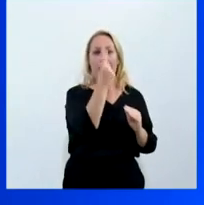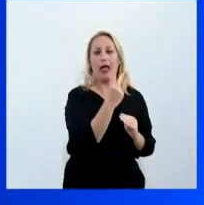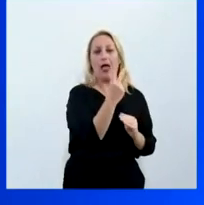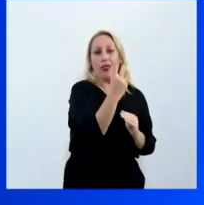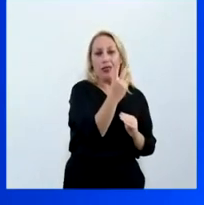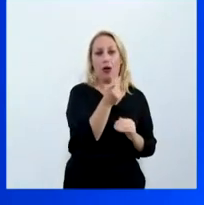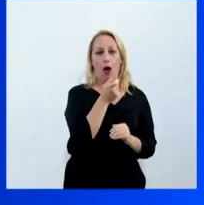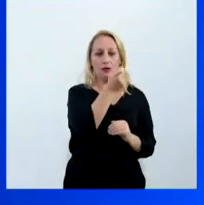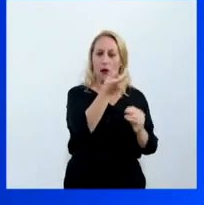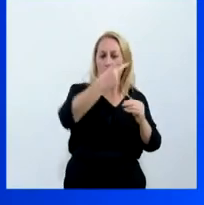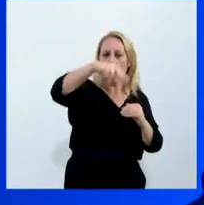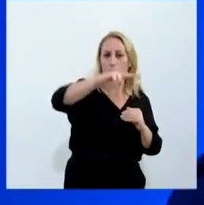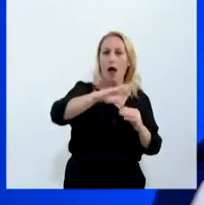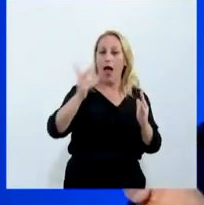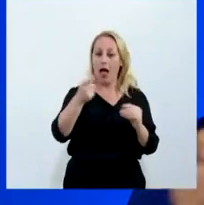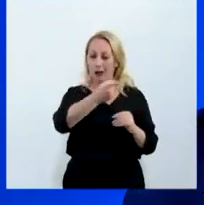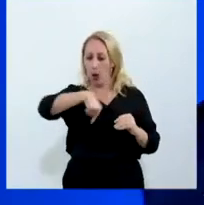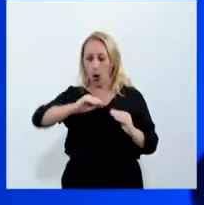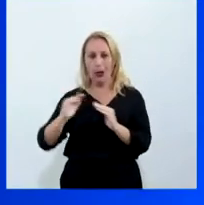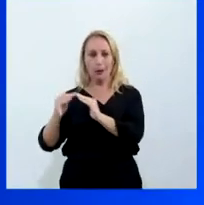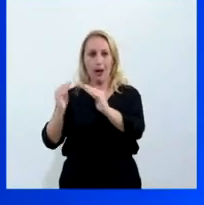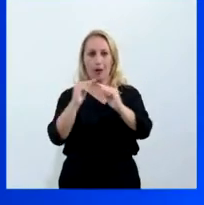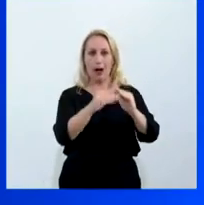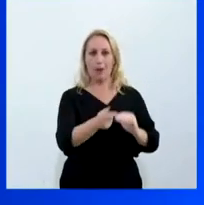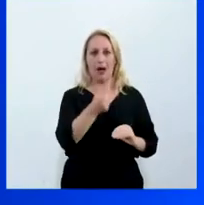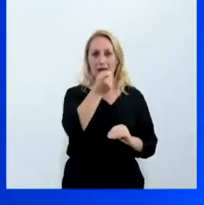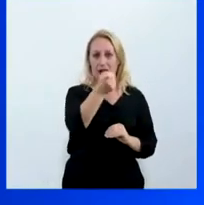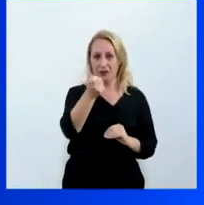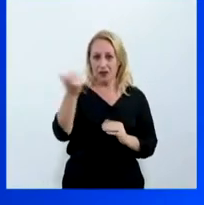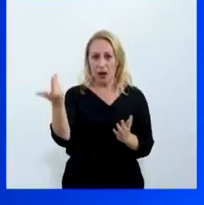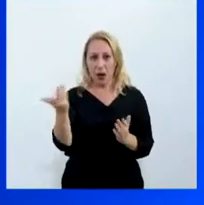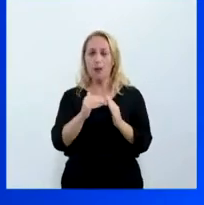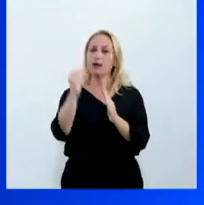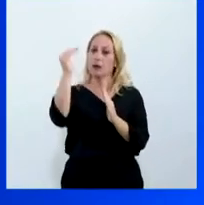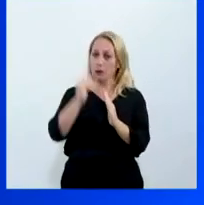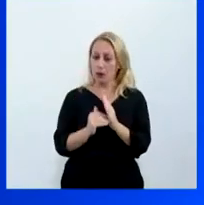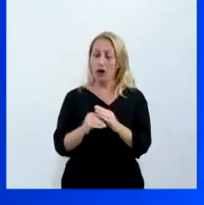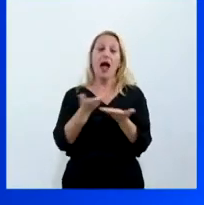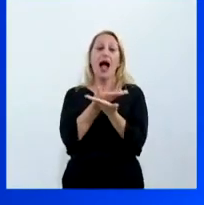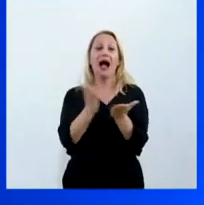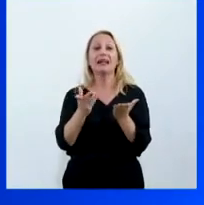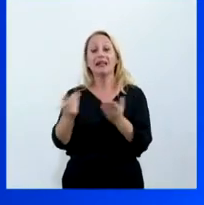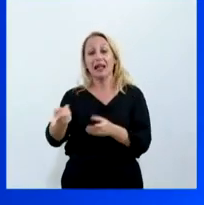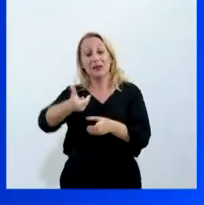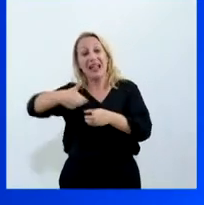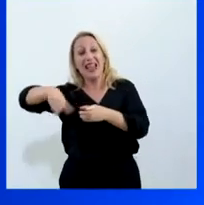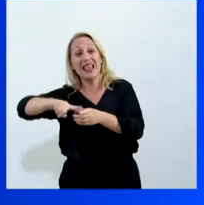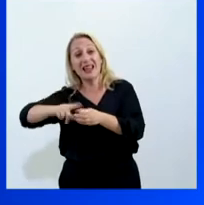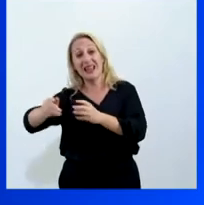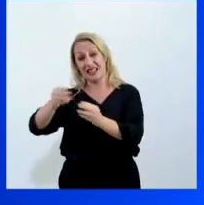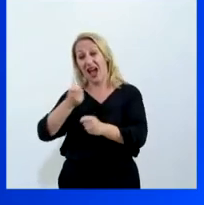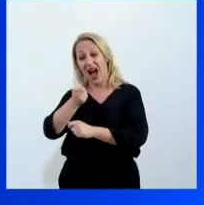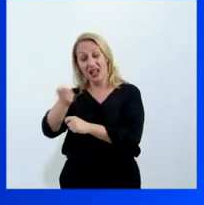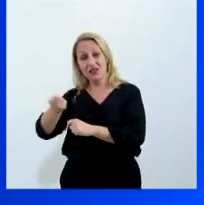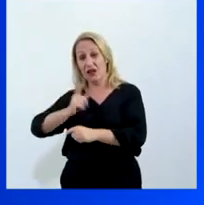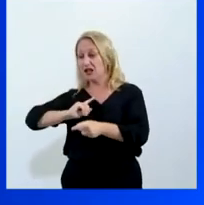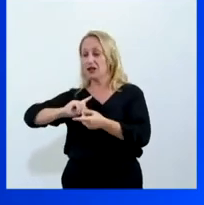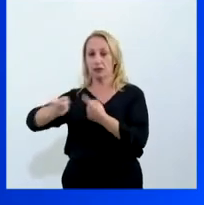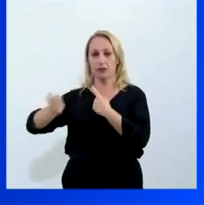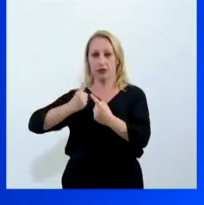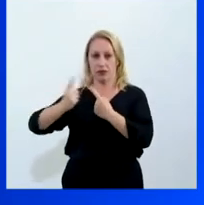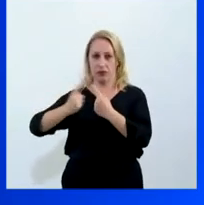όπως καταλαβαίνετε. Θα χρειαστούμε να συνομιλήσουμε ανοιχτά με την ασφαλιστική αγορά και για κάποιες κατηγορίες, επιχειρήσεις, ας πούμε,